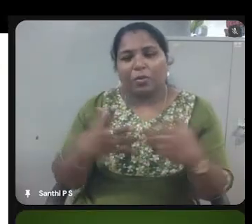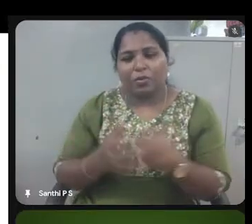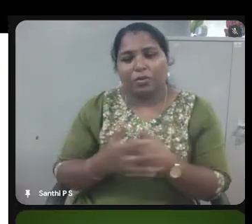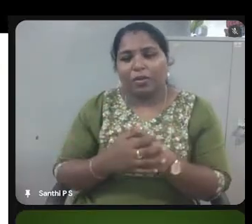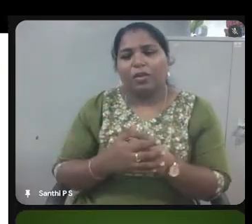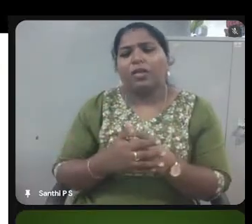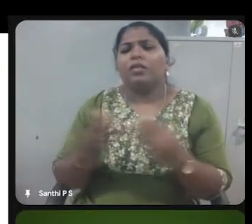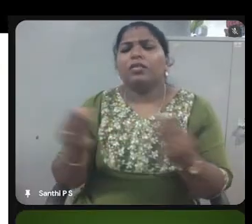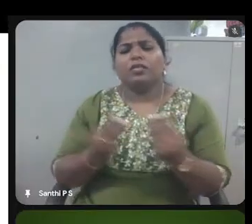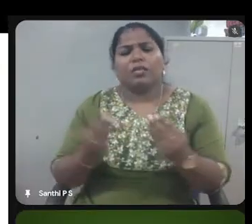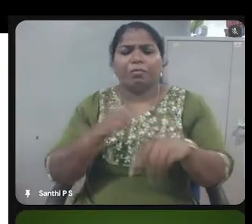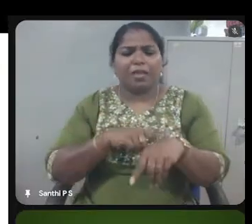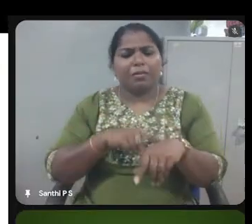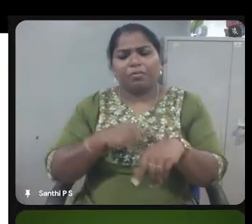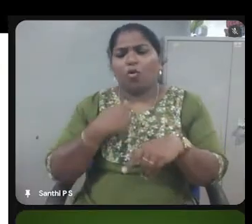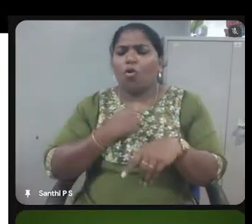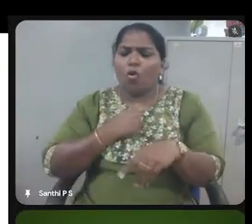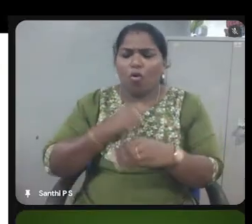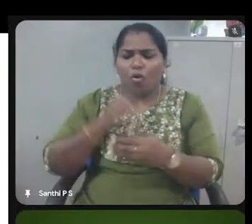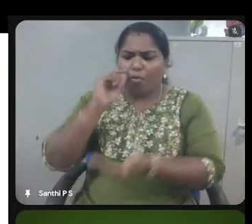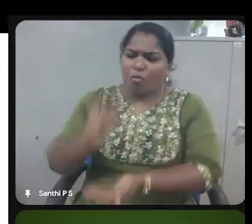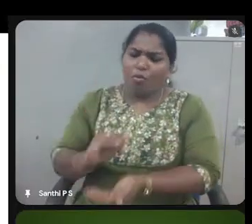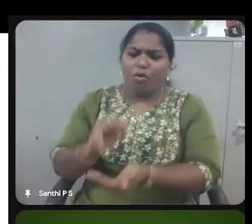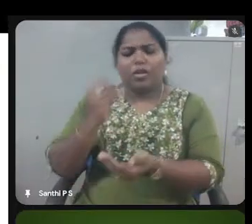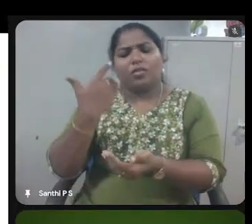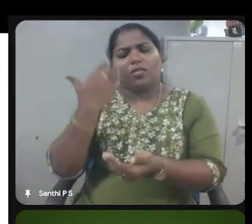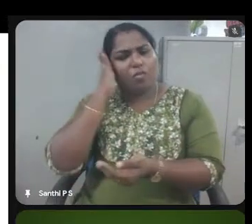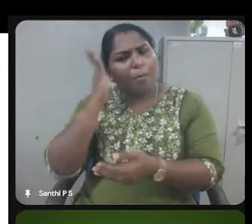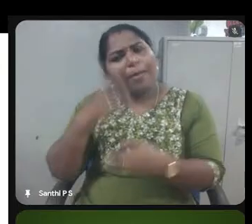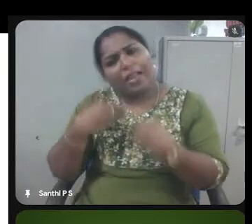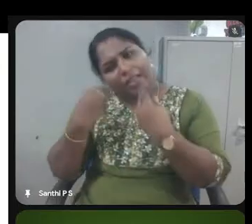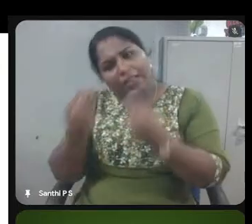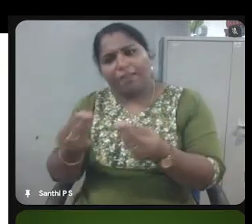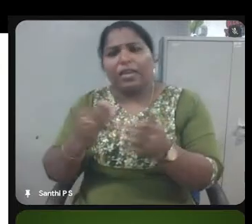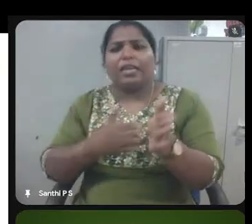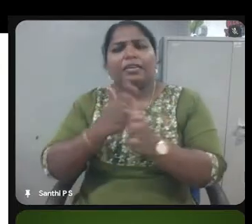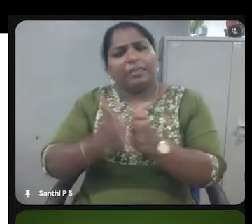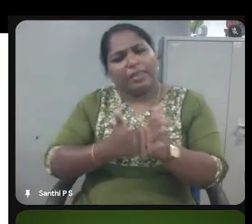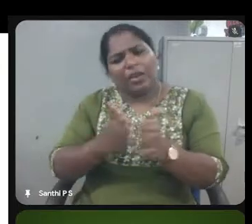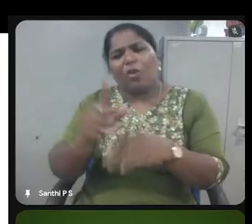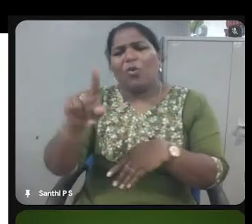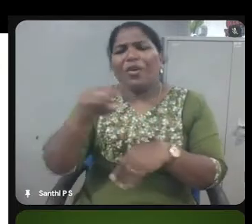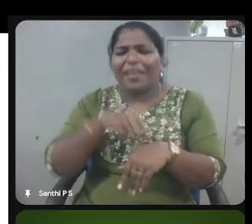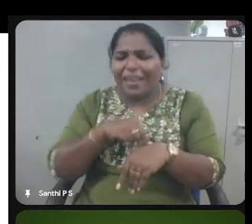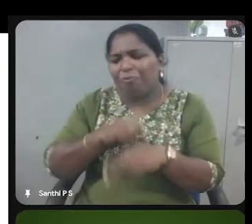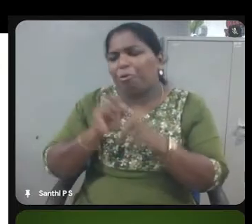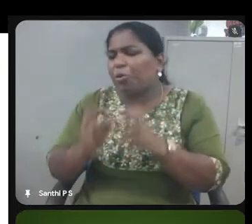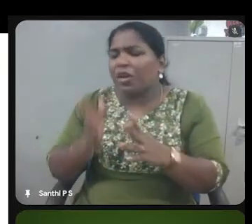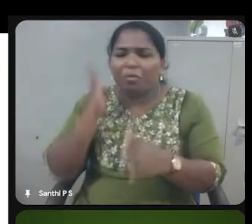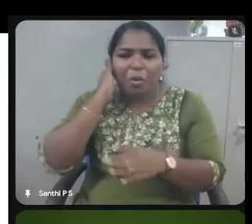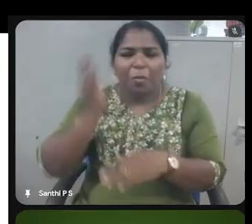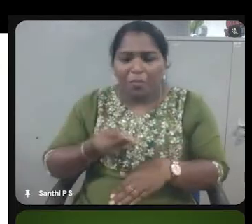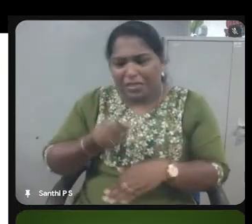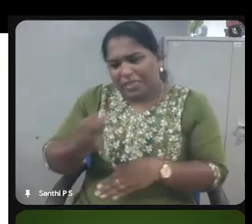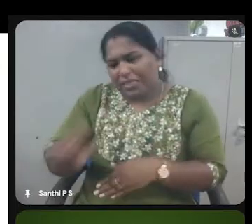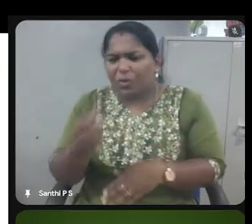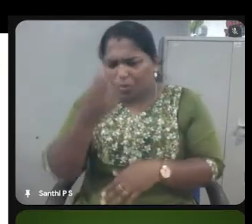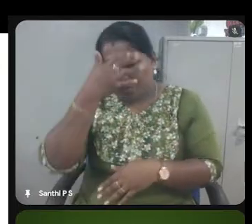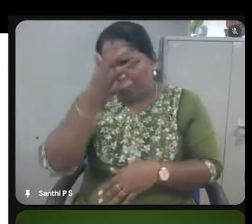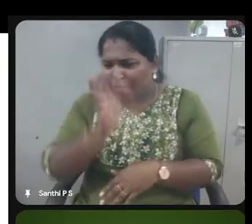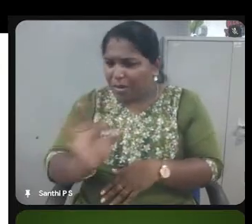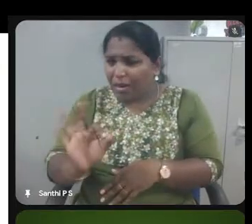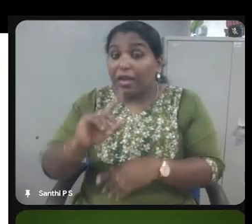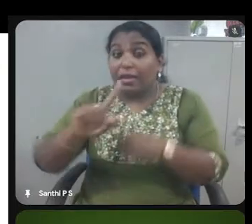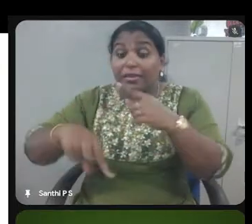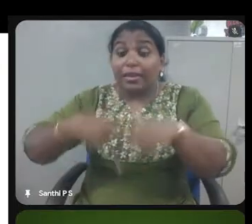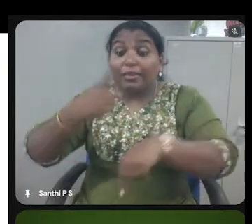ഞാനാണെങ്കിലും ചിലപ്പോൾ ട്രെയിനിൽ യാത്ര ചെയ്യുമ്പോൾ എന്റെ മോന് കൊടുക്കാണ്. അപ്പൊ നമുക്ക് ഒരു സിറ്റുവേഷൻ ഒന്ന് മാനേജ് ചെയ്യാൻ വേണ്ടിയിട്ട് ഇപ്പൊ ഒരു ദിവസം കൊടുത്തു എന്ന് പറയുന്നത് തെറ്റല്ല. പക്ഷെ ആ ഒരു ദിവസം കൊടുക്കുമ്പോൾ അടുത്ത